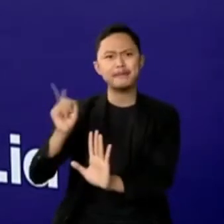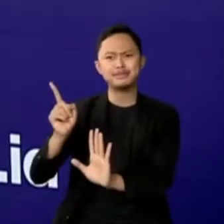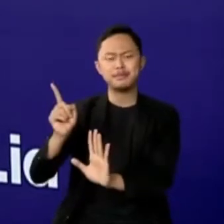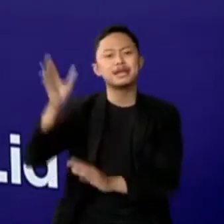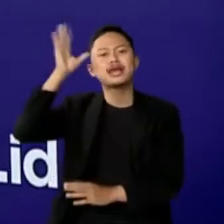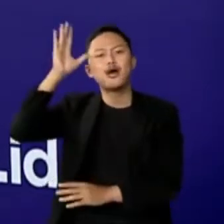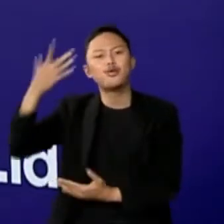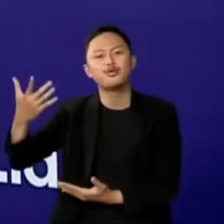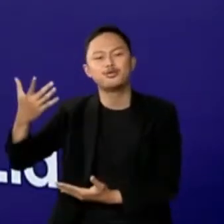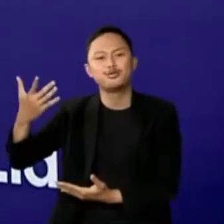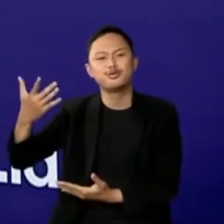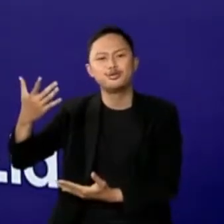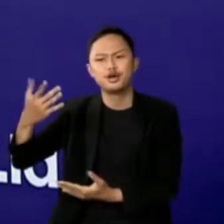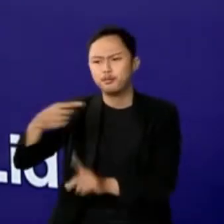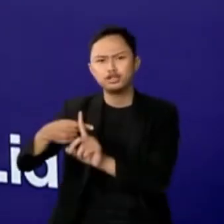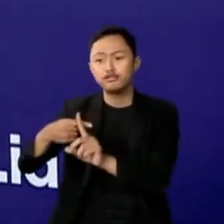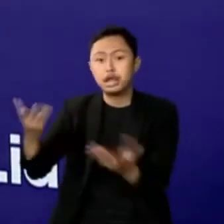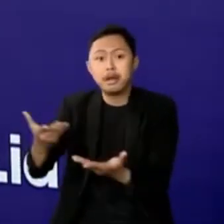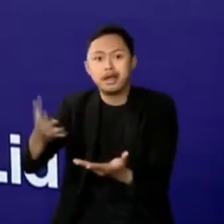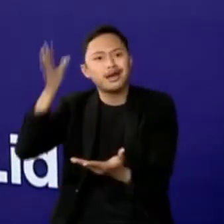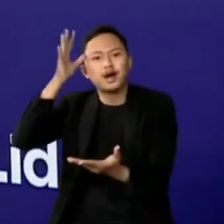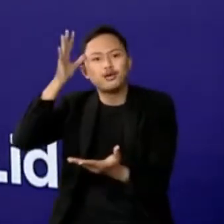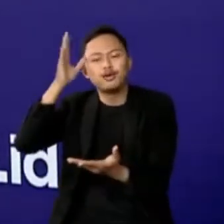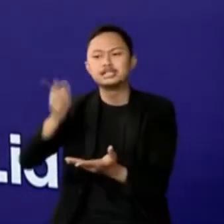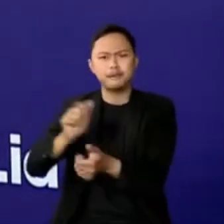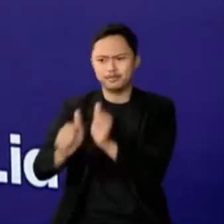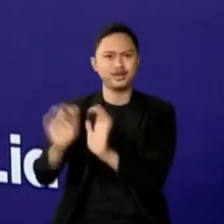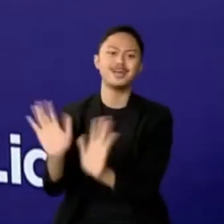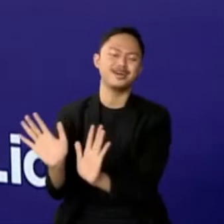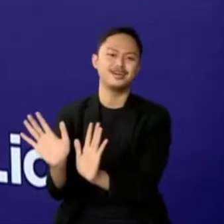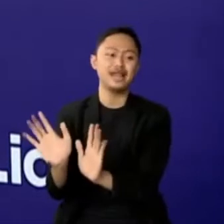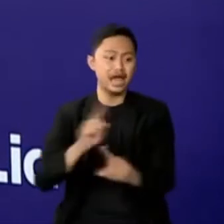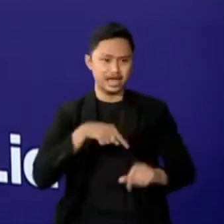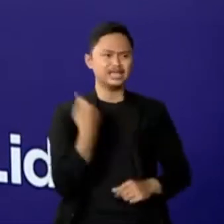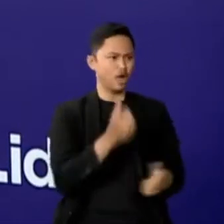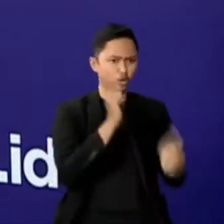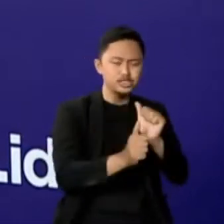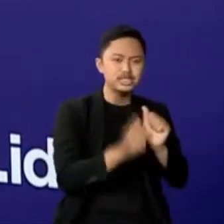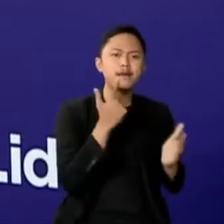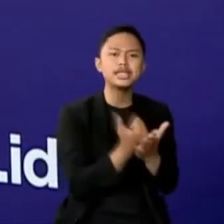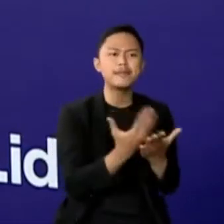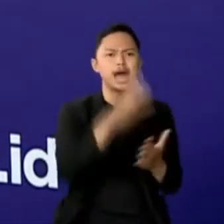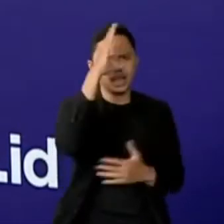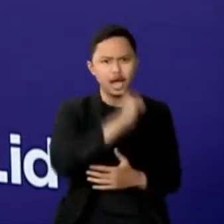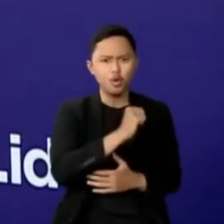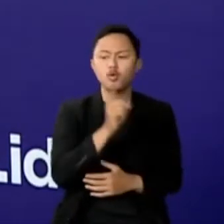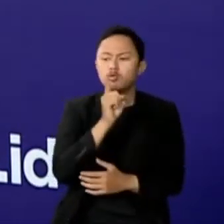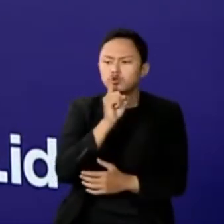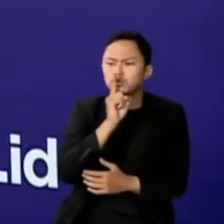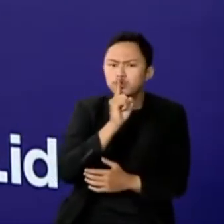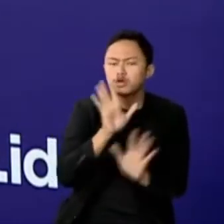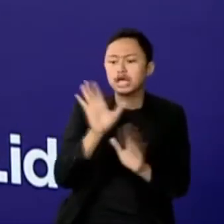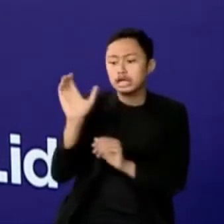kami meningkatkan Prestige Jadi bagi kami lebih baik kita terbuka jujur Dimana letaknya lalu kita atasi dengan membuat mumpet jangan